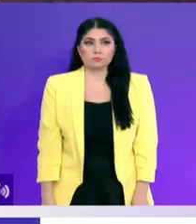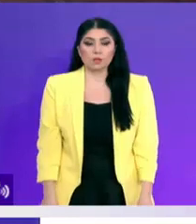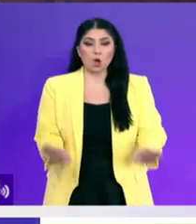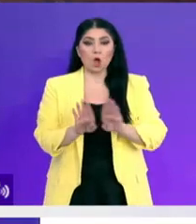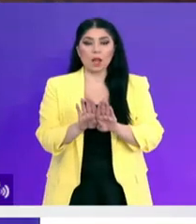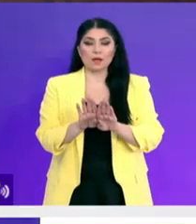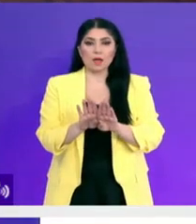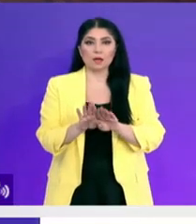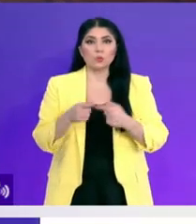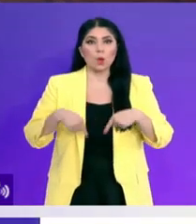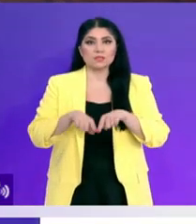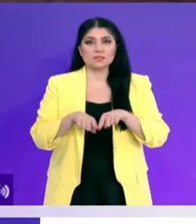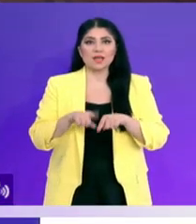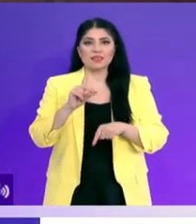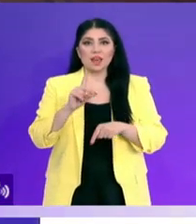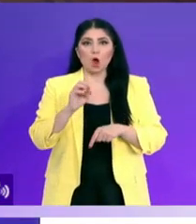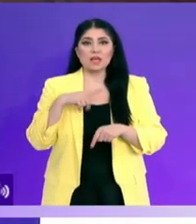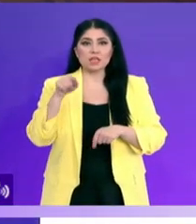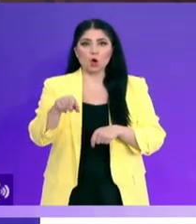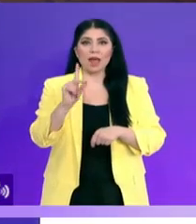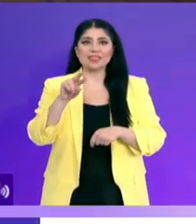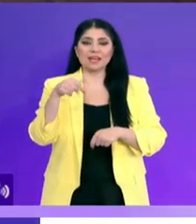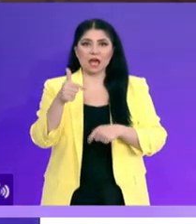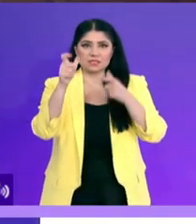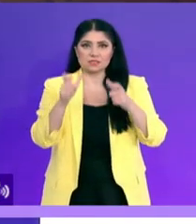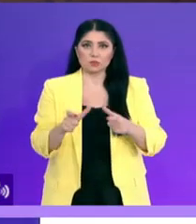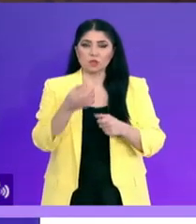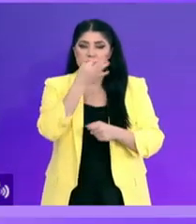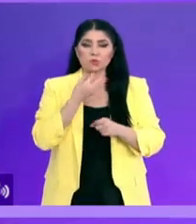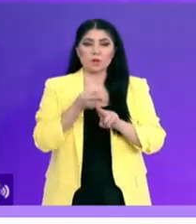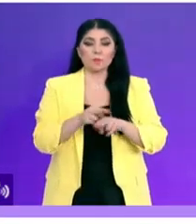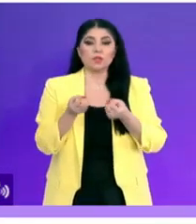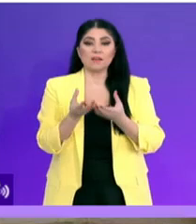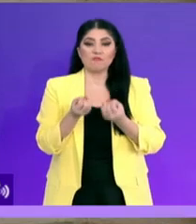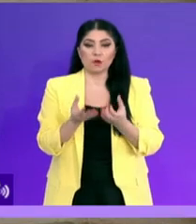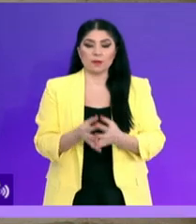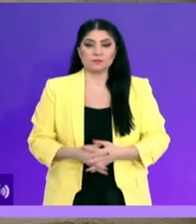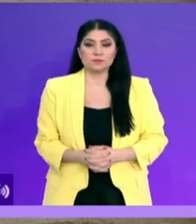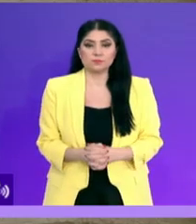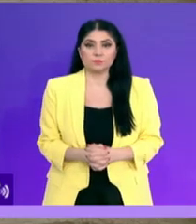Colega mea Delia Olaru este la Direcția Națională Anticorupție și vine cu mai multe informații. Delia, te urmărim.